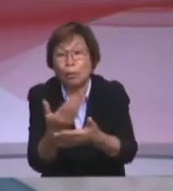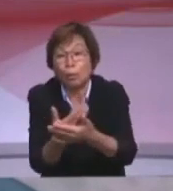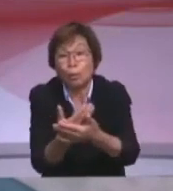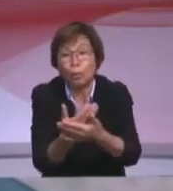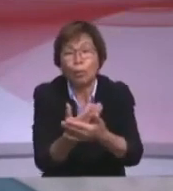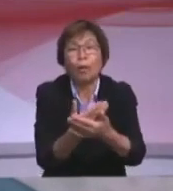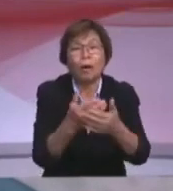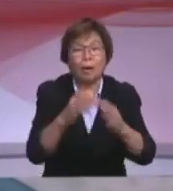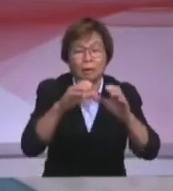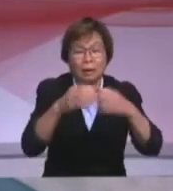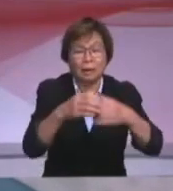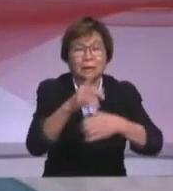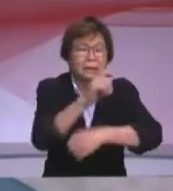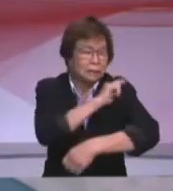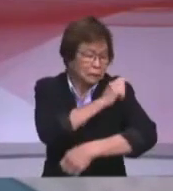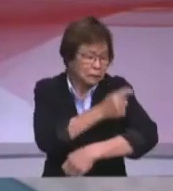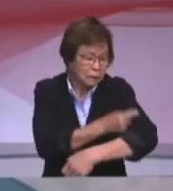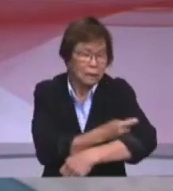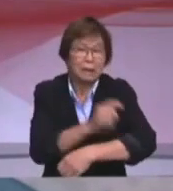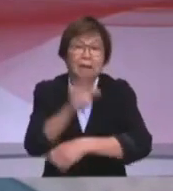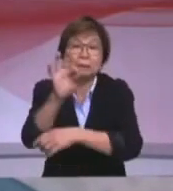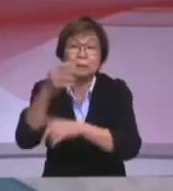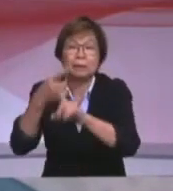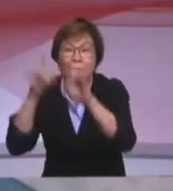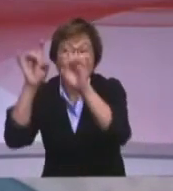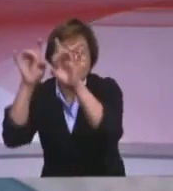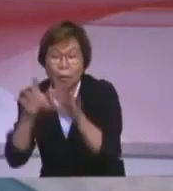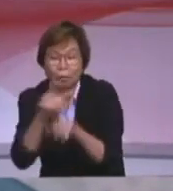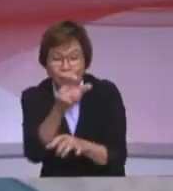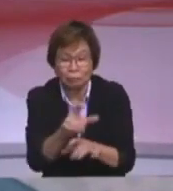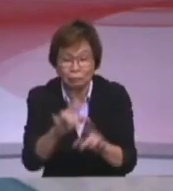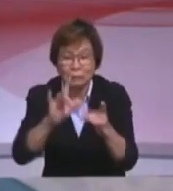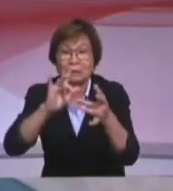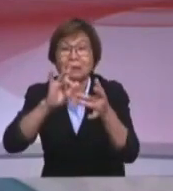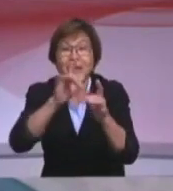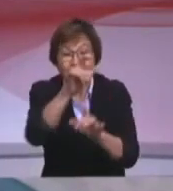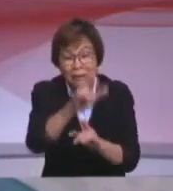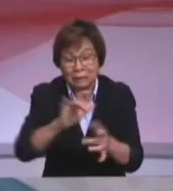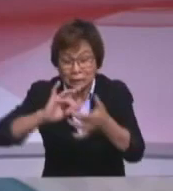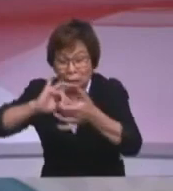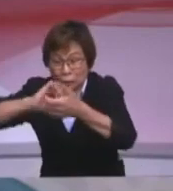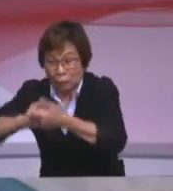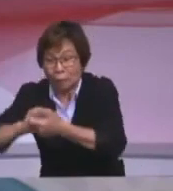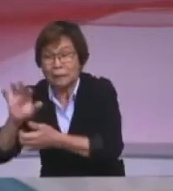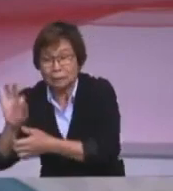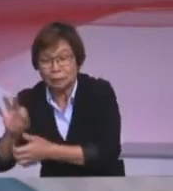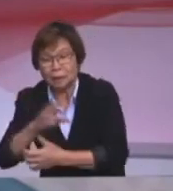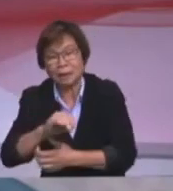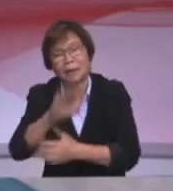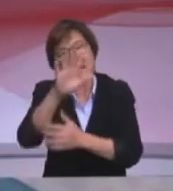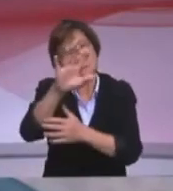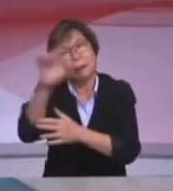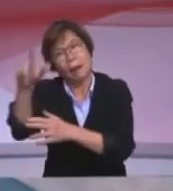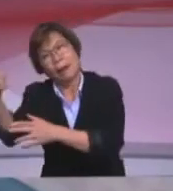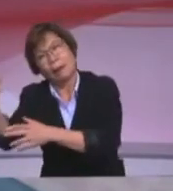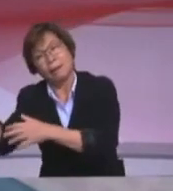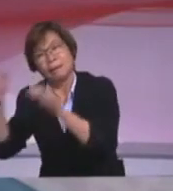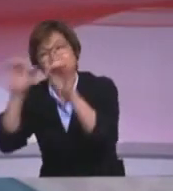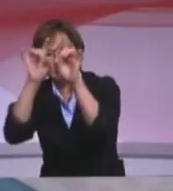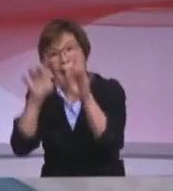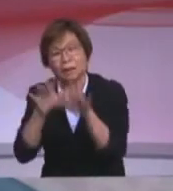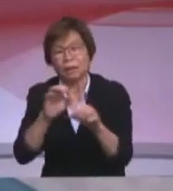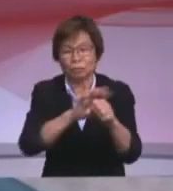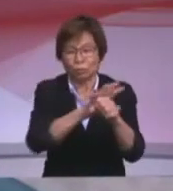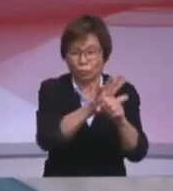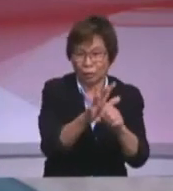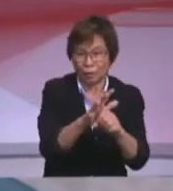kluster tenaga. 9 kes daripada saringan kontak rapat kes positif dan 5 kes daripada lain-lain saringan